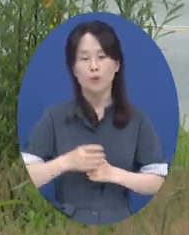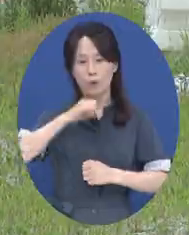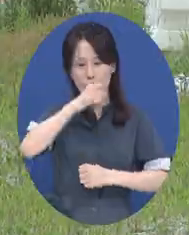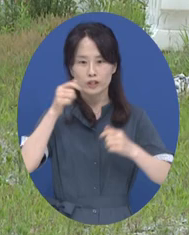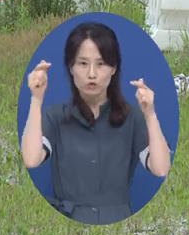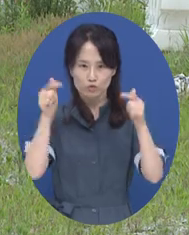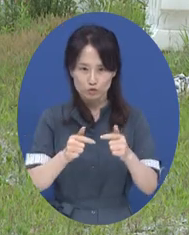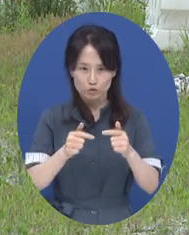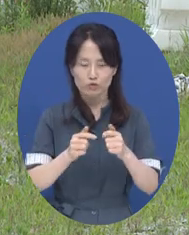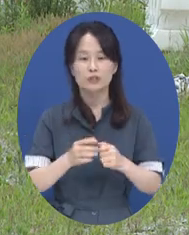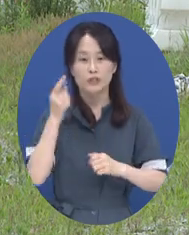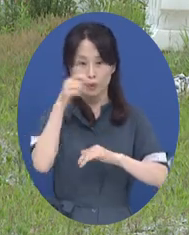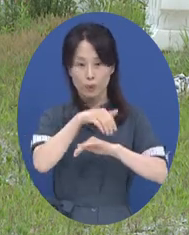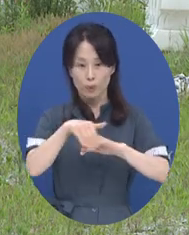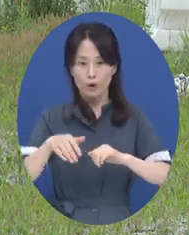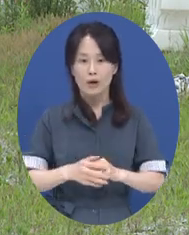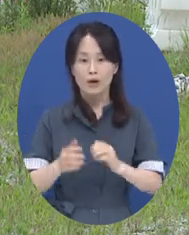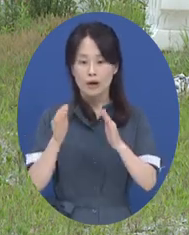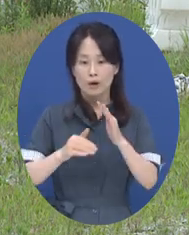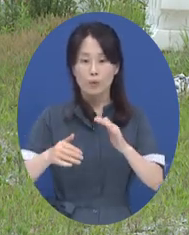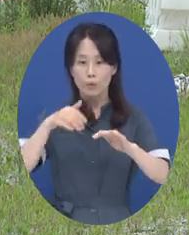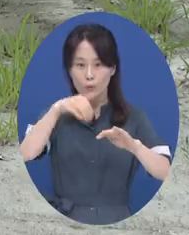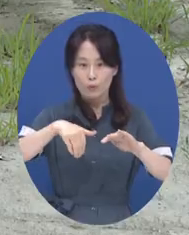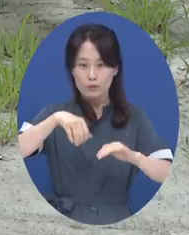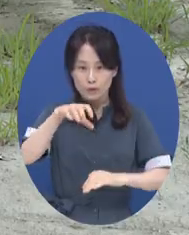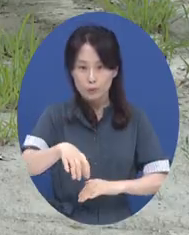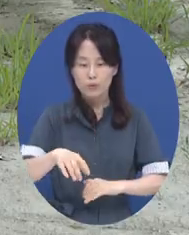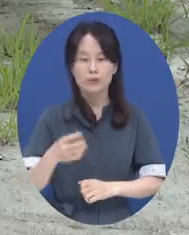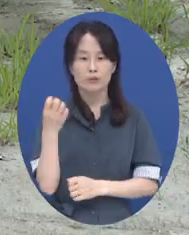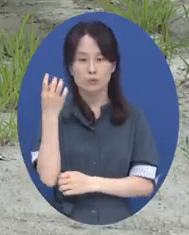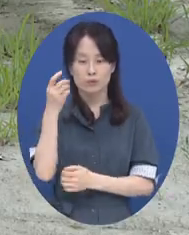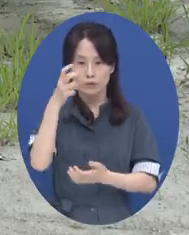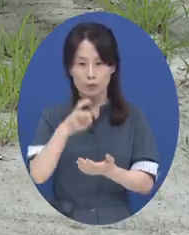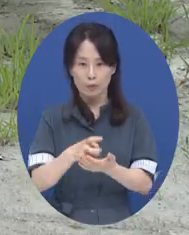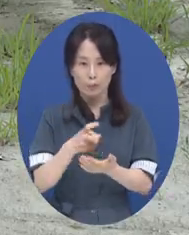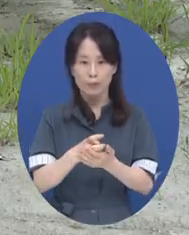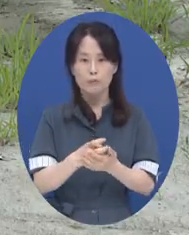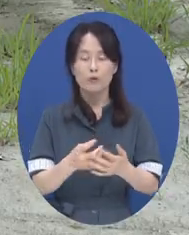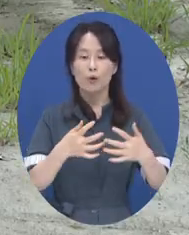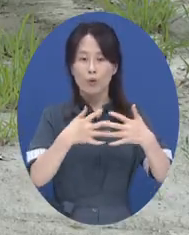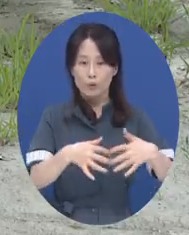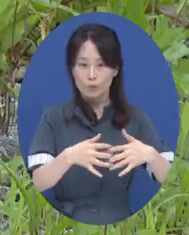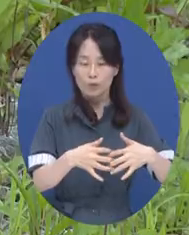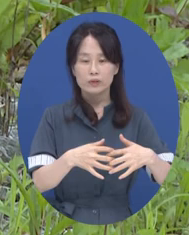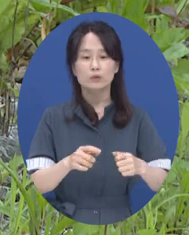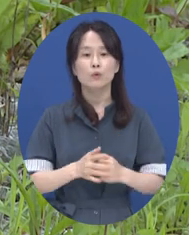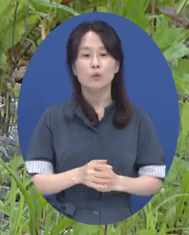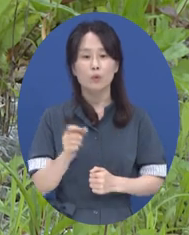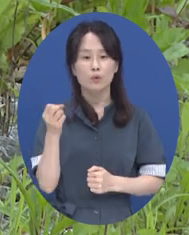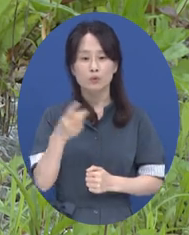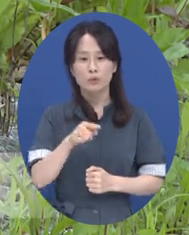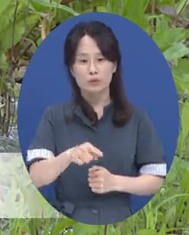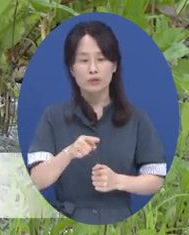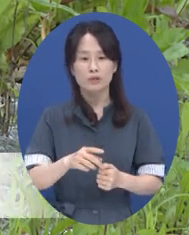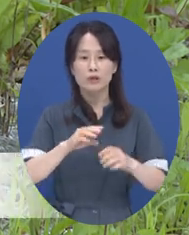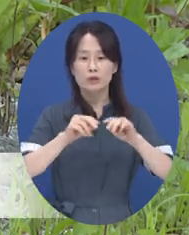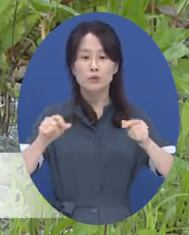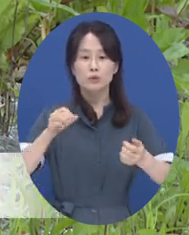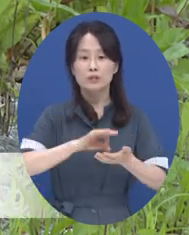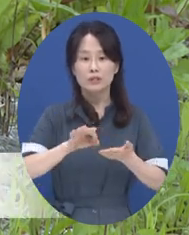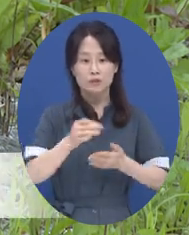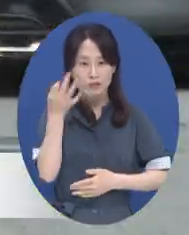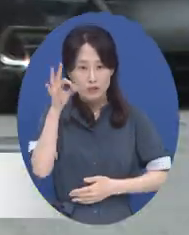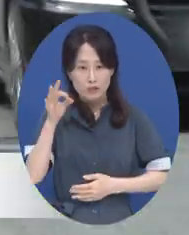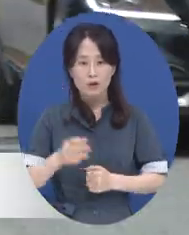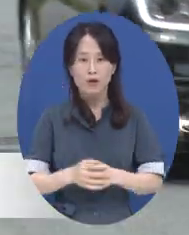효율화에 주력한다는 구상. 모든 공공건설공사는 원칙적으로 협의 보상과 토지 사용 승낙을 비롯한 보상 절차를